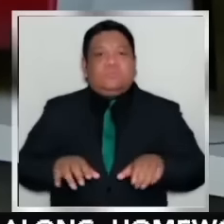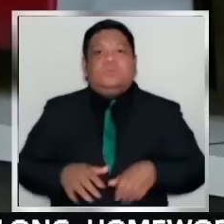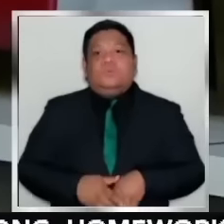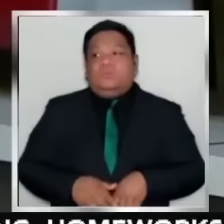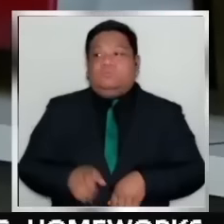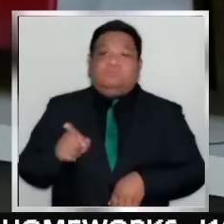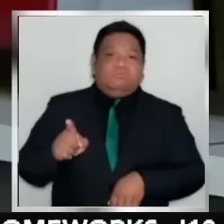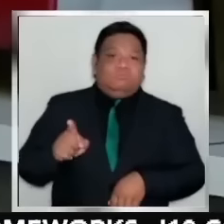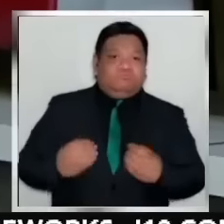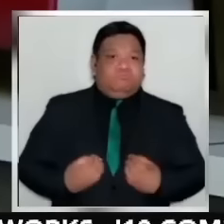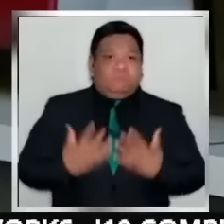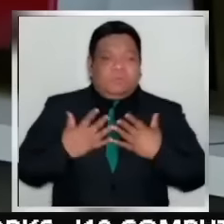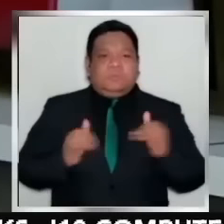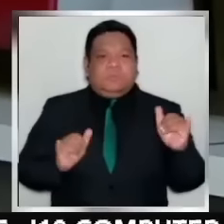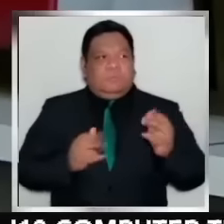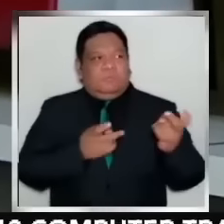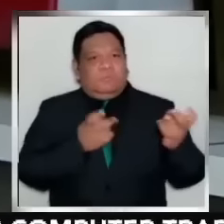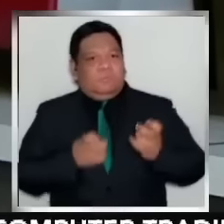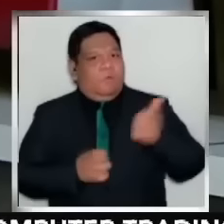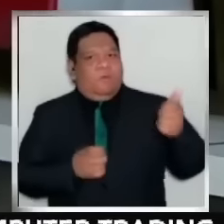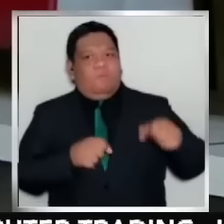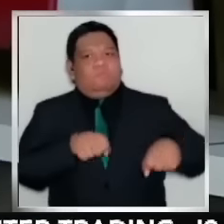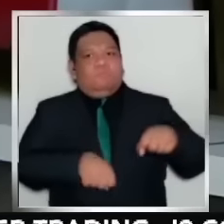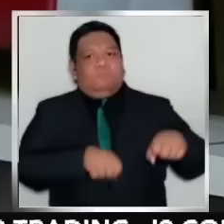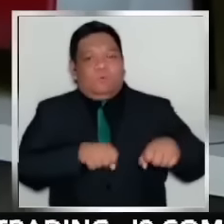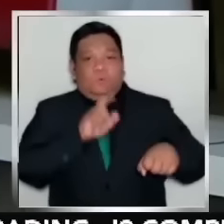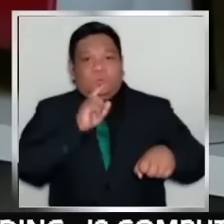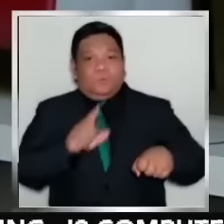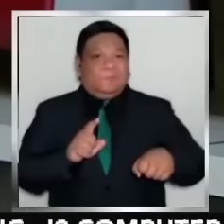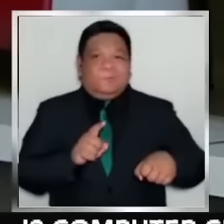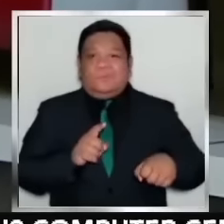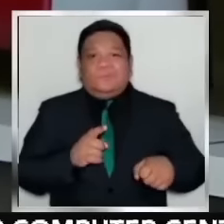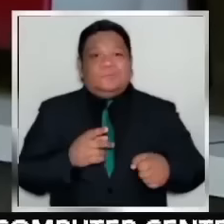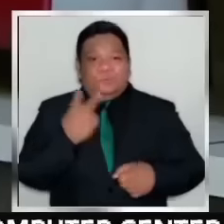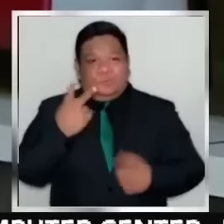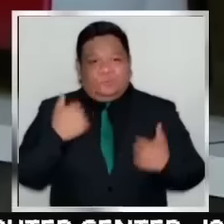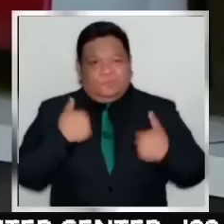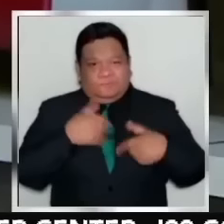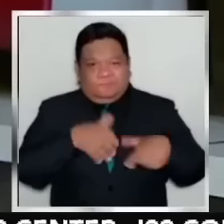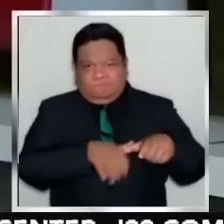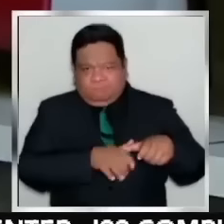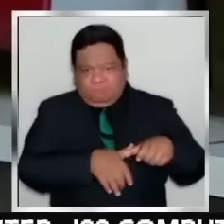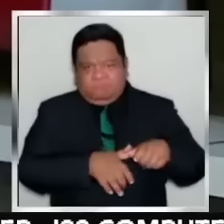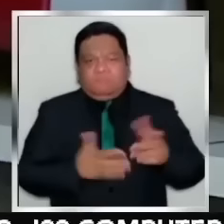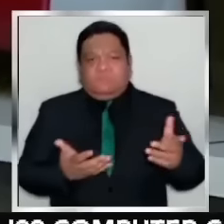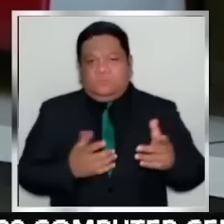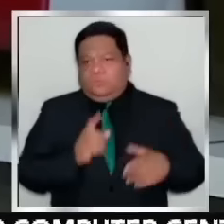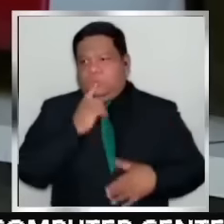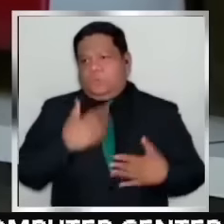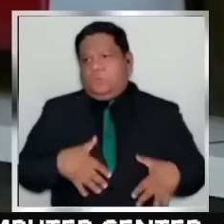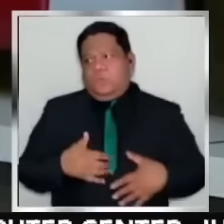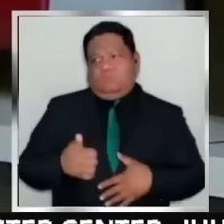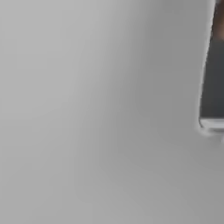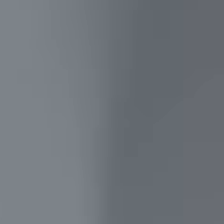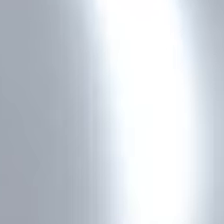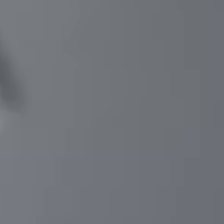rider na higit pa sa isang bahagi ng katawan ang may kapansanan. Mapapa-thumbs up sa kanyang kwento sa pagtutok ni Oscar Oida.